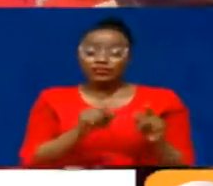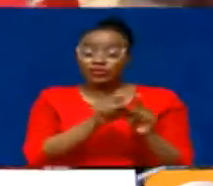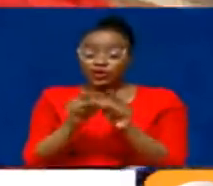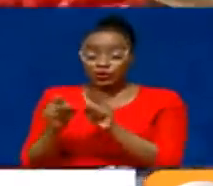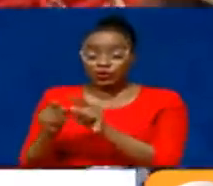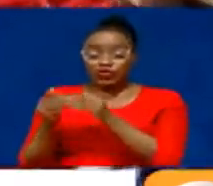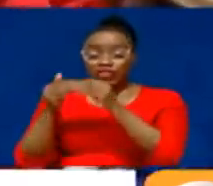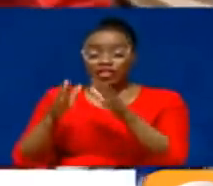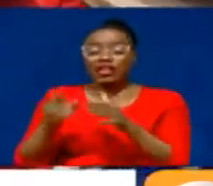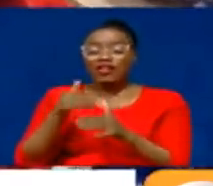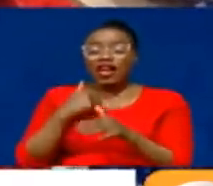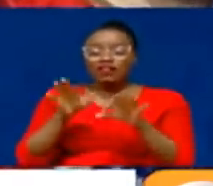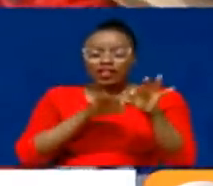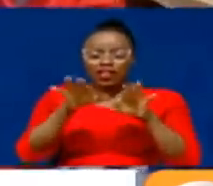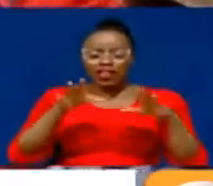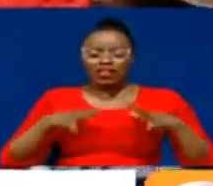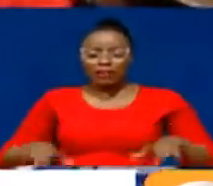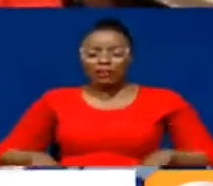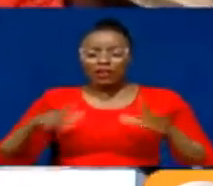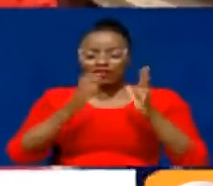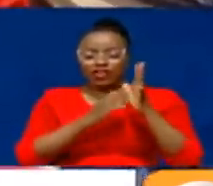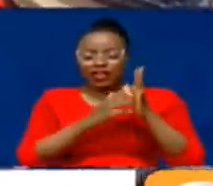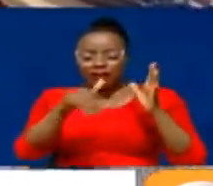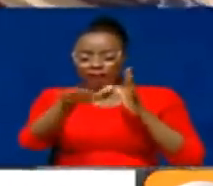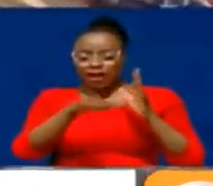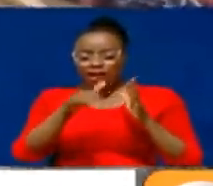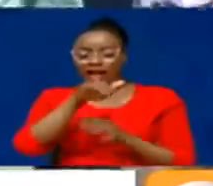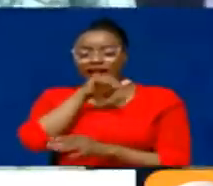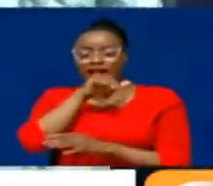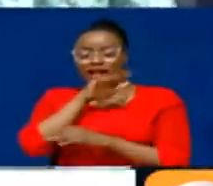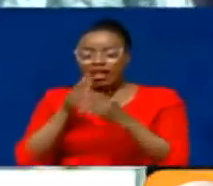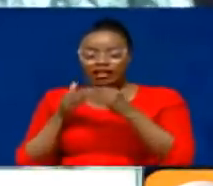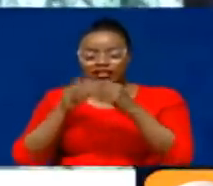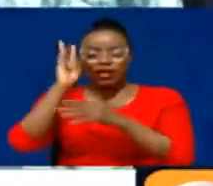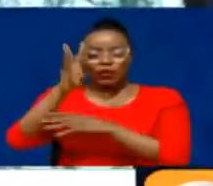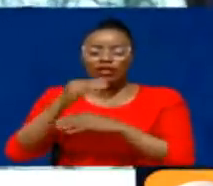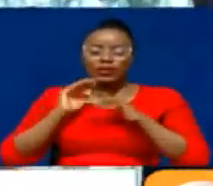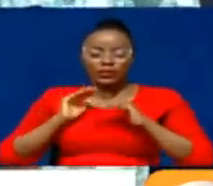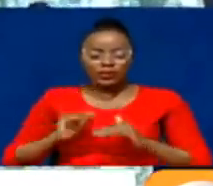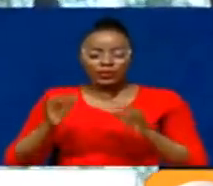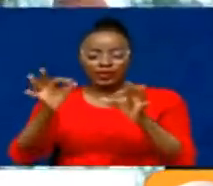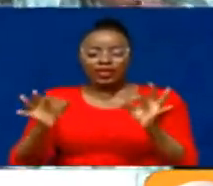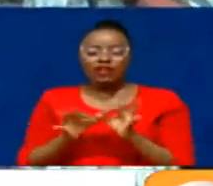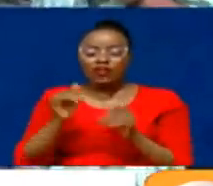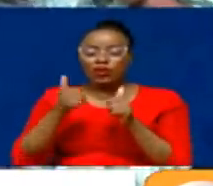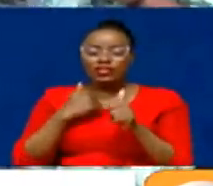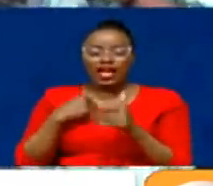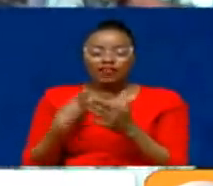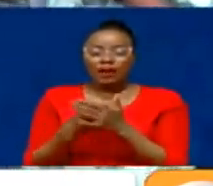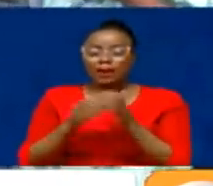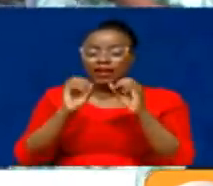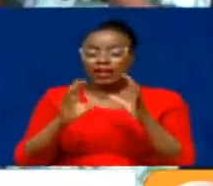Aidha, viongozi hao wamewaelezea wenyeji wa Ukambani kuwa uongozi wa Odinga utalete nafuu kwa familia zisizo na